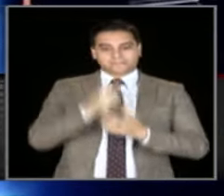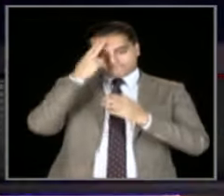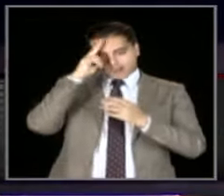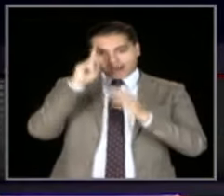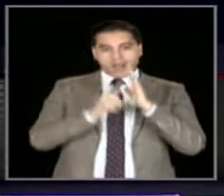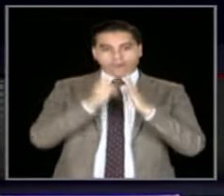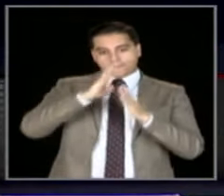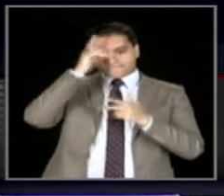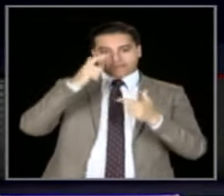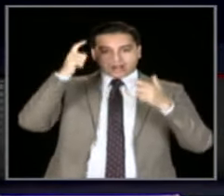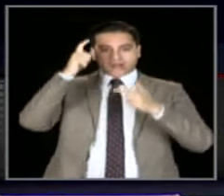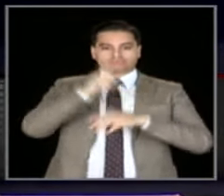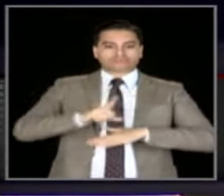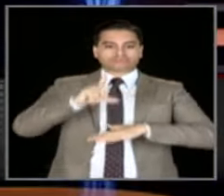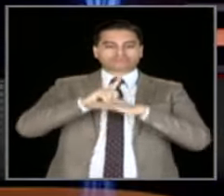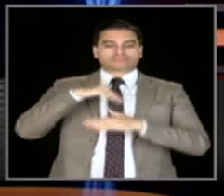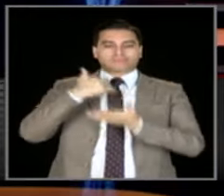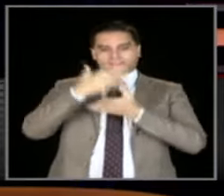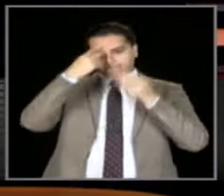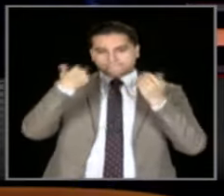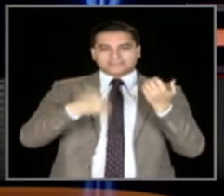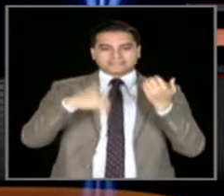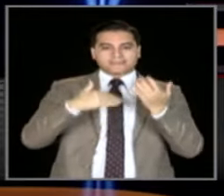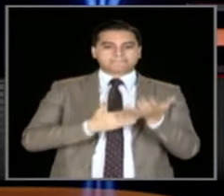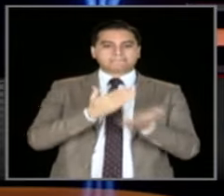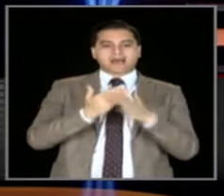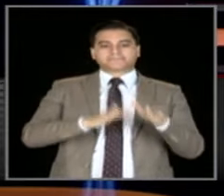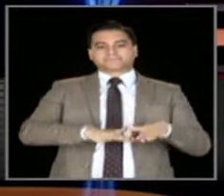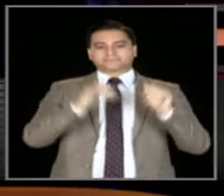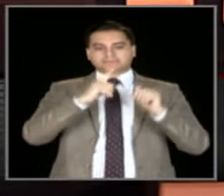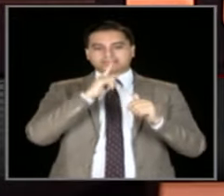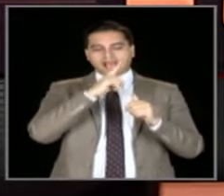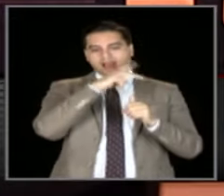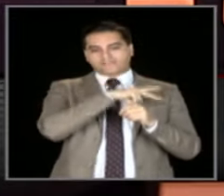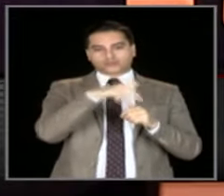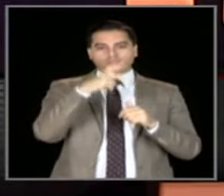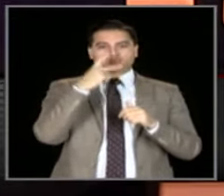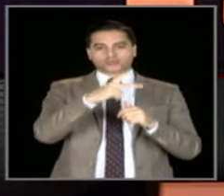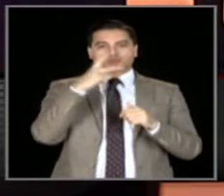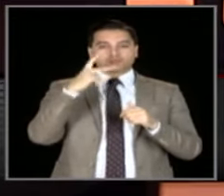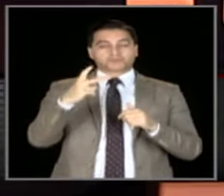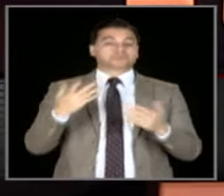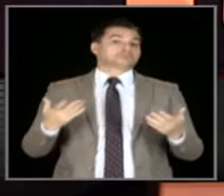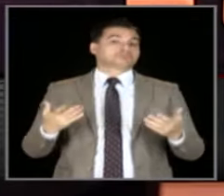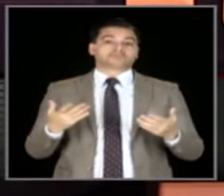من هو أول إمبراطور تولى حكم المكسيك بعد استقلالها عام